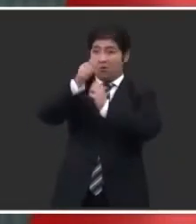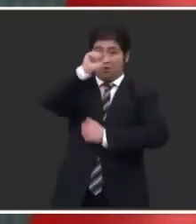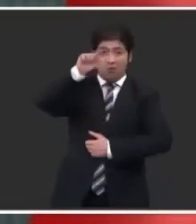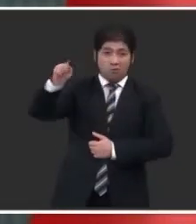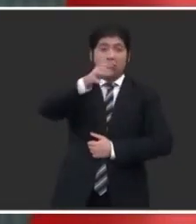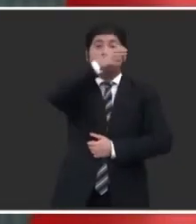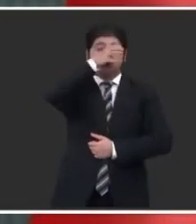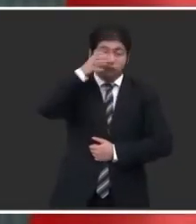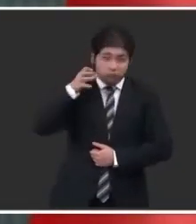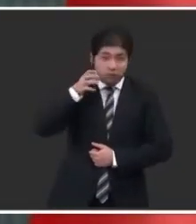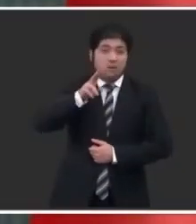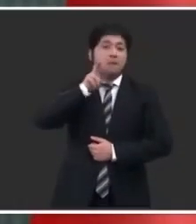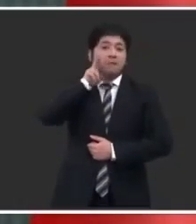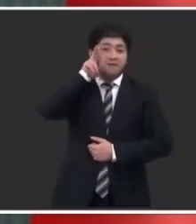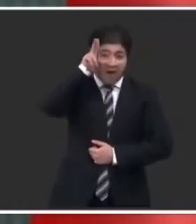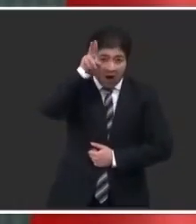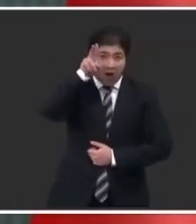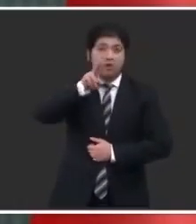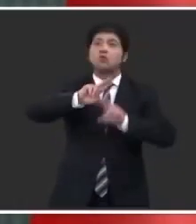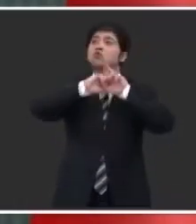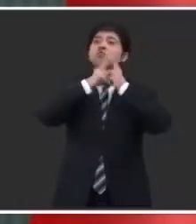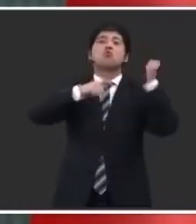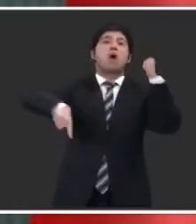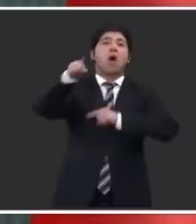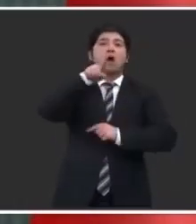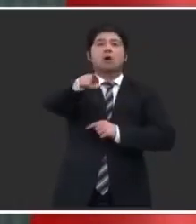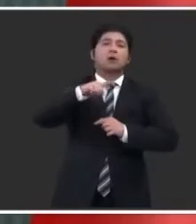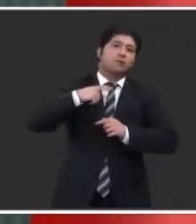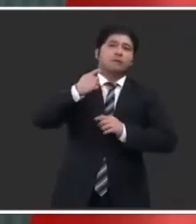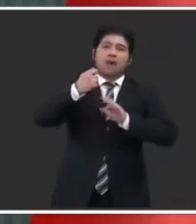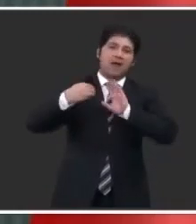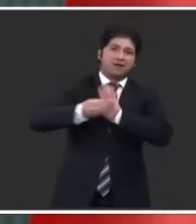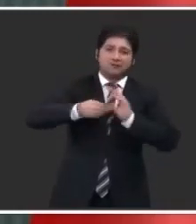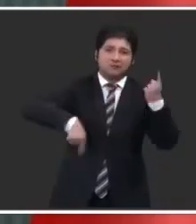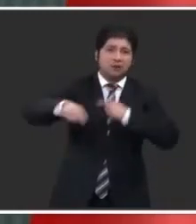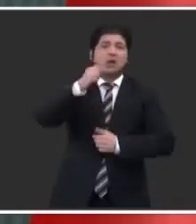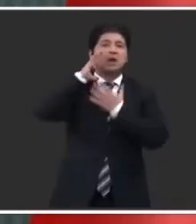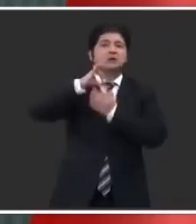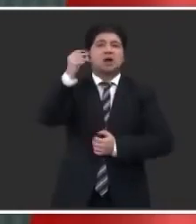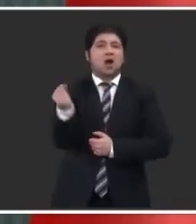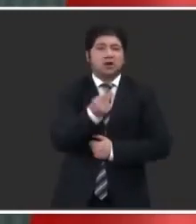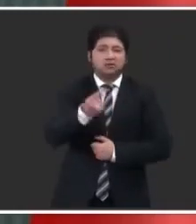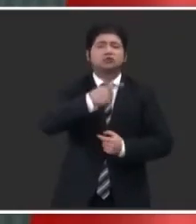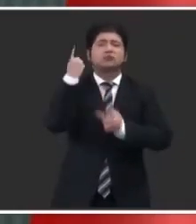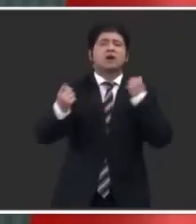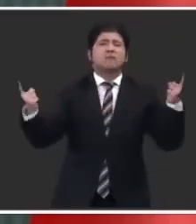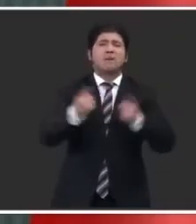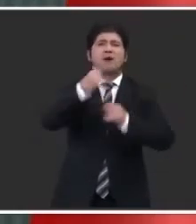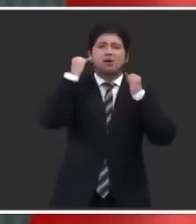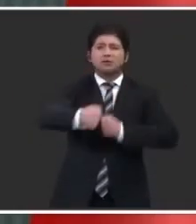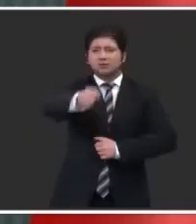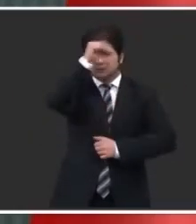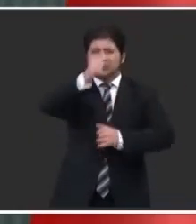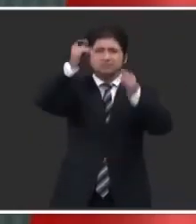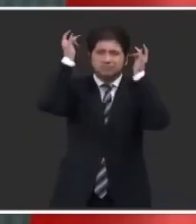uyuşturucuyla mafyayla küresel tefecilerle insan kaçakçılarıyla envai türden kopukla